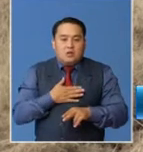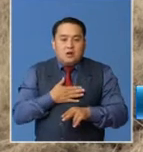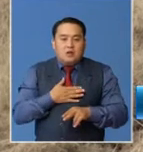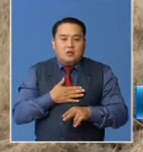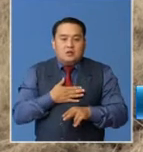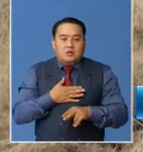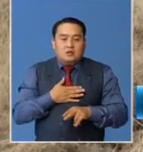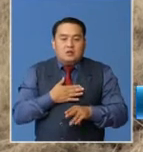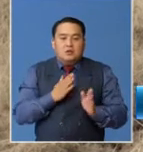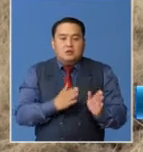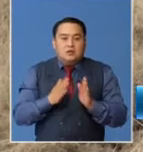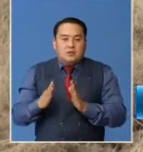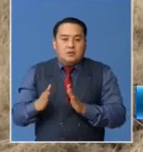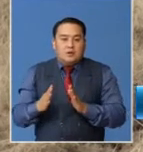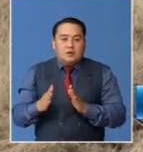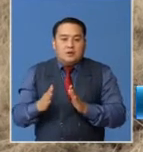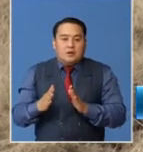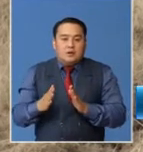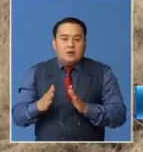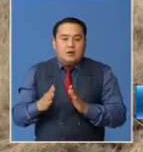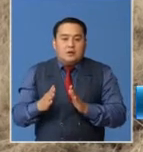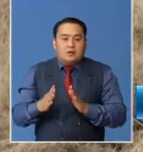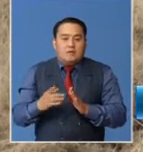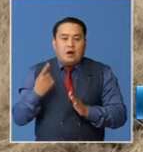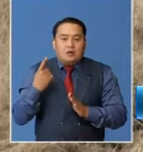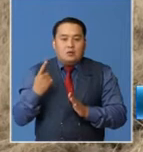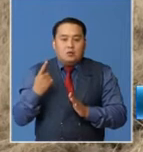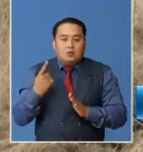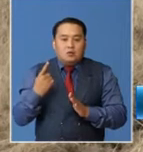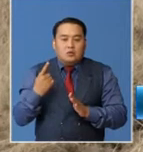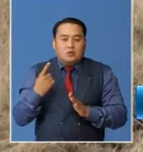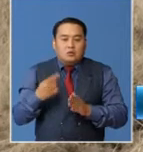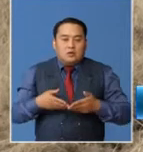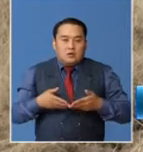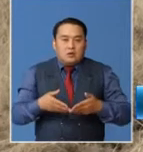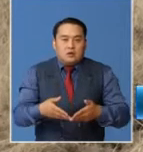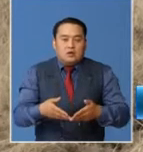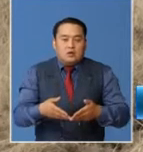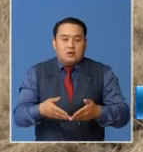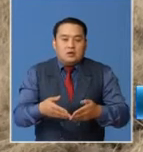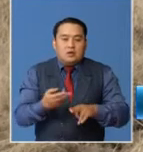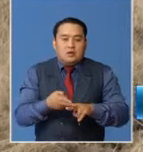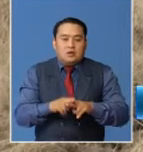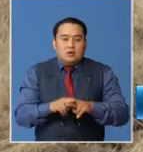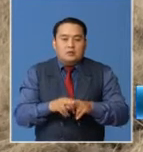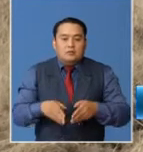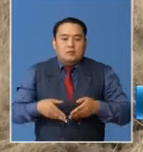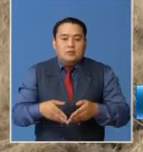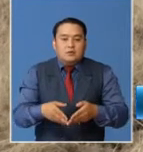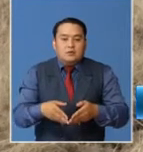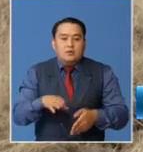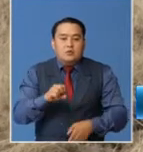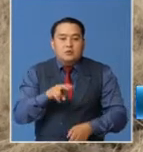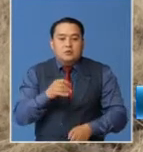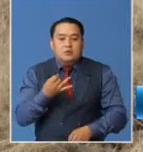орочную систему. Она берет начало у подножия гор, с речки Копалка. Этот канал назывался